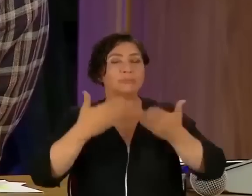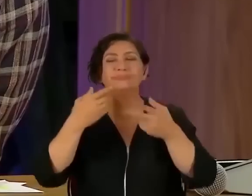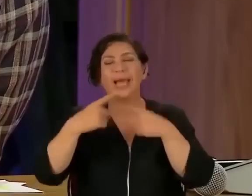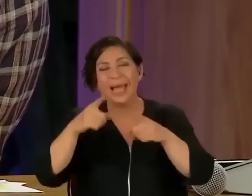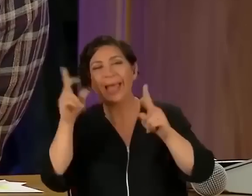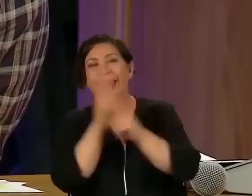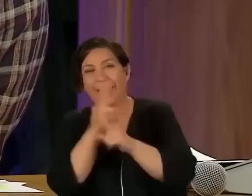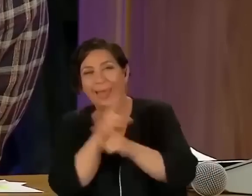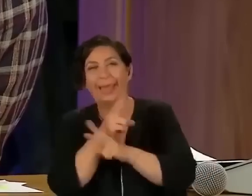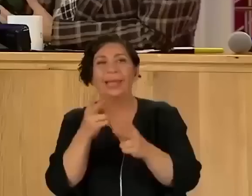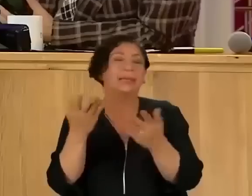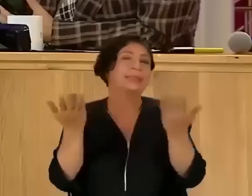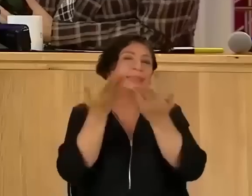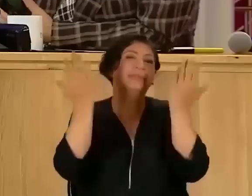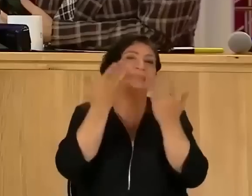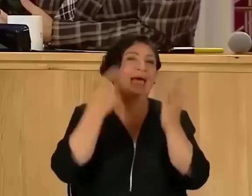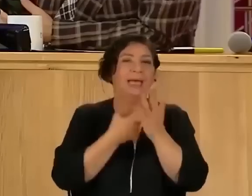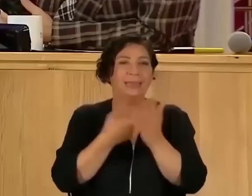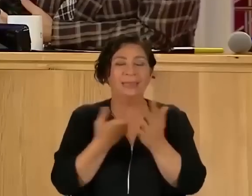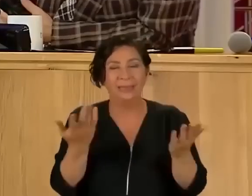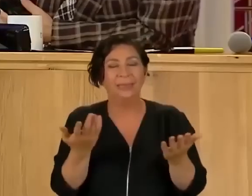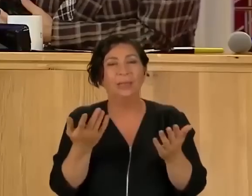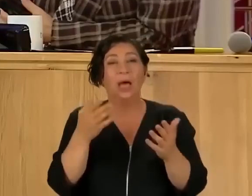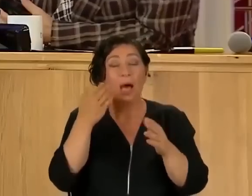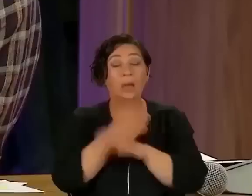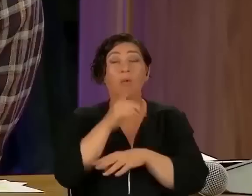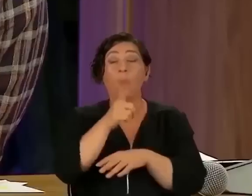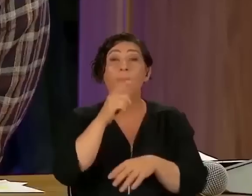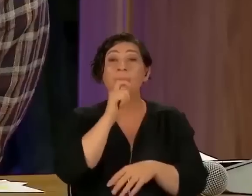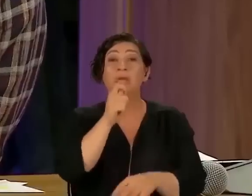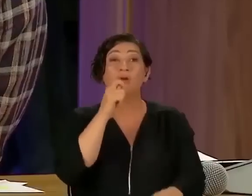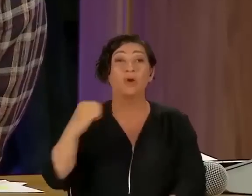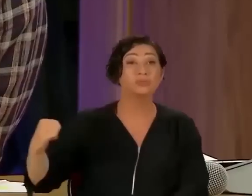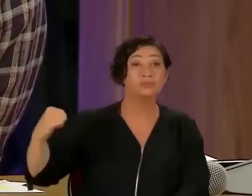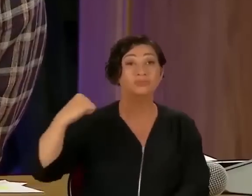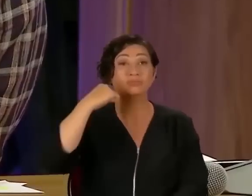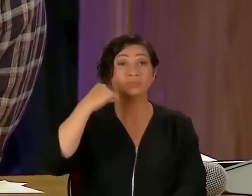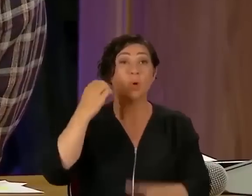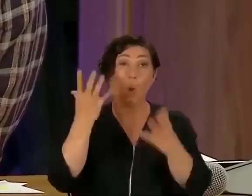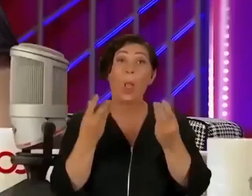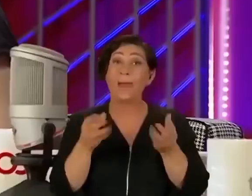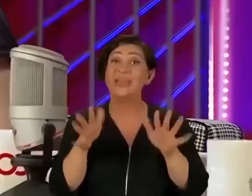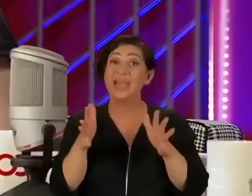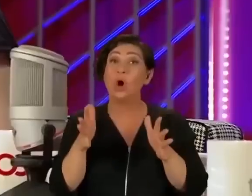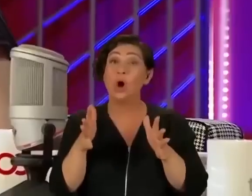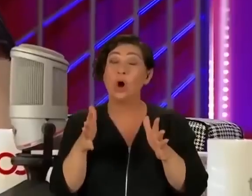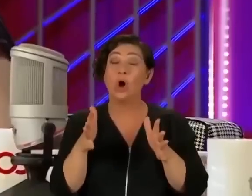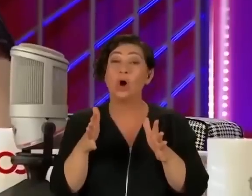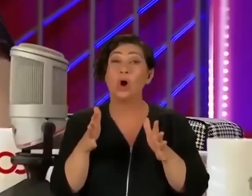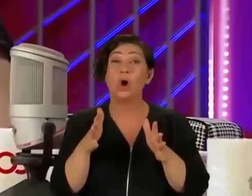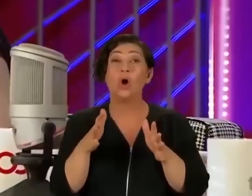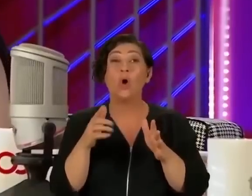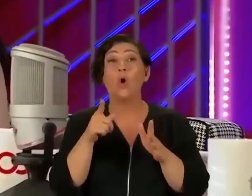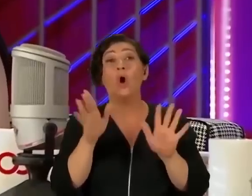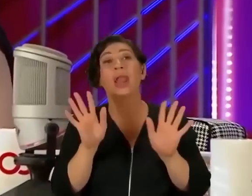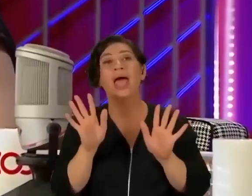stand-up, monolog, neyse bunun adı. Burada hakikaten o mikrofon bir tane çakabiliyor. Çakabiliyor. Evet. Evet. Yani. O